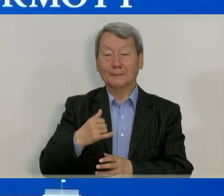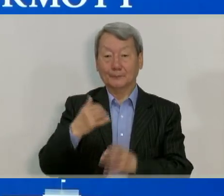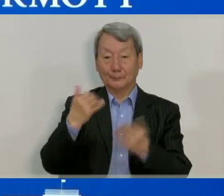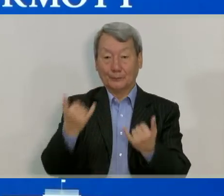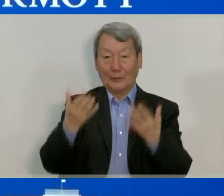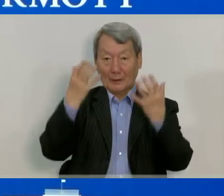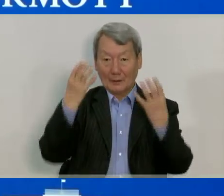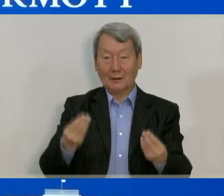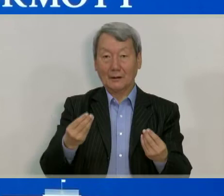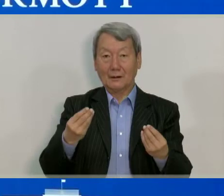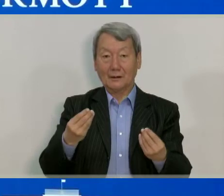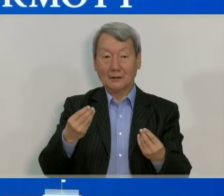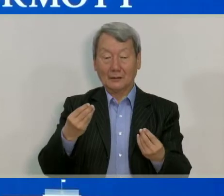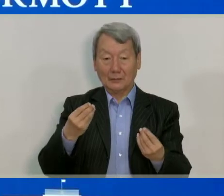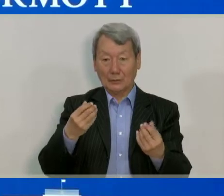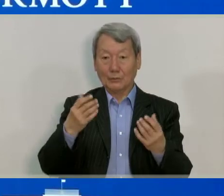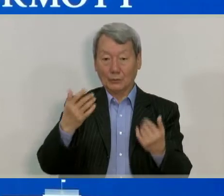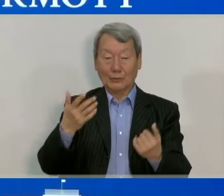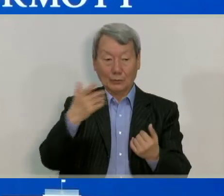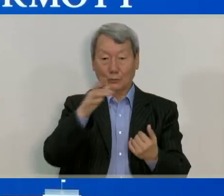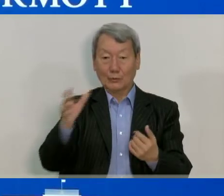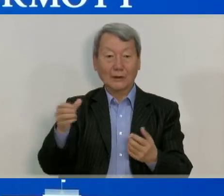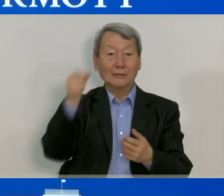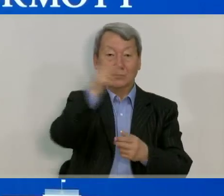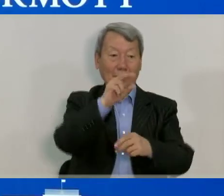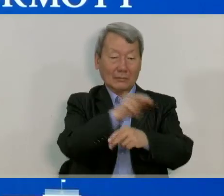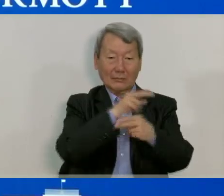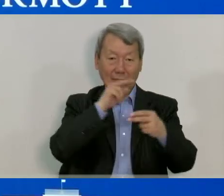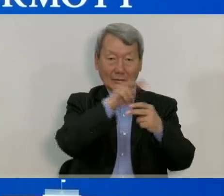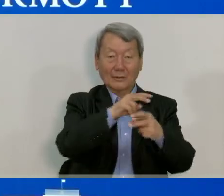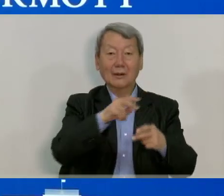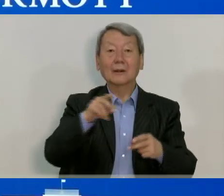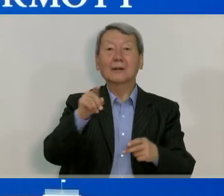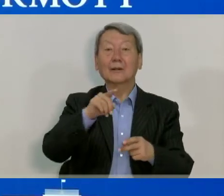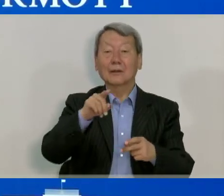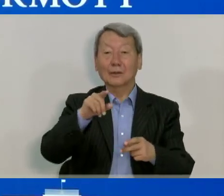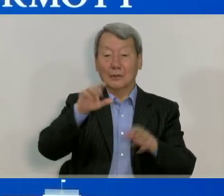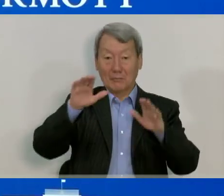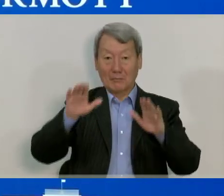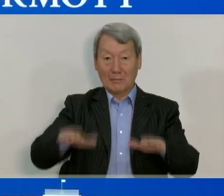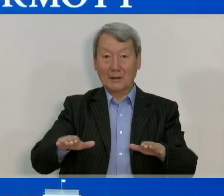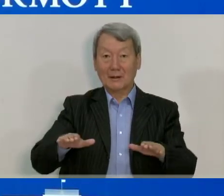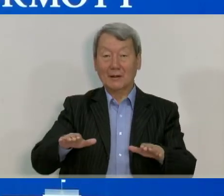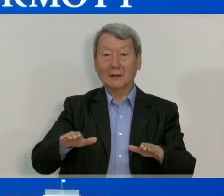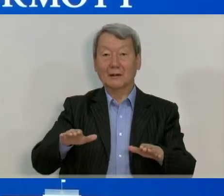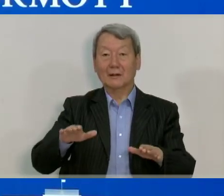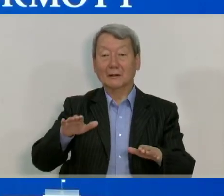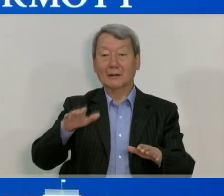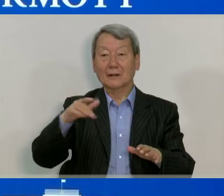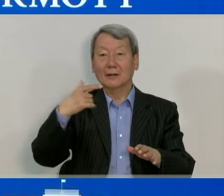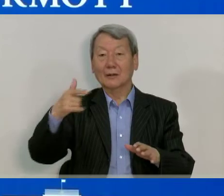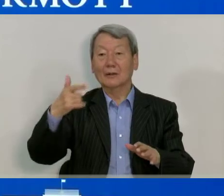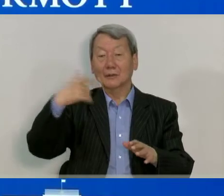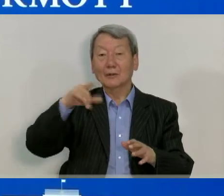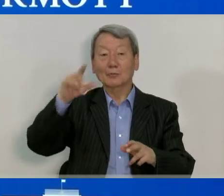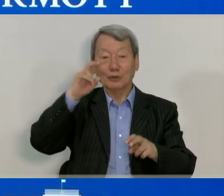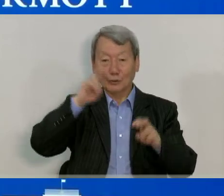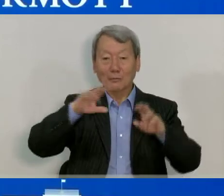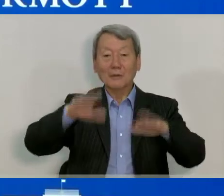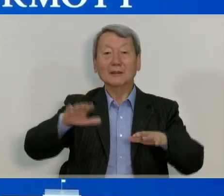азыркы күнү ошол бейтап деп койсок болот, дарыланып атат. Анткени жанакындай оорунун бир белгилери чыгып калганда